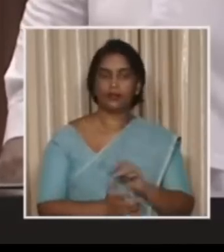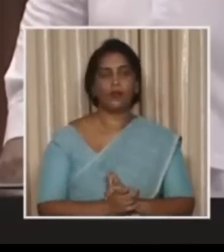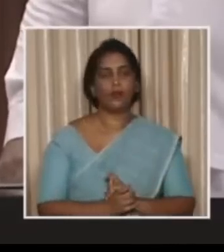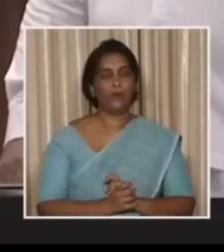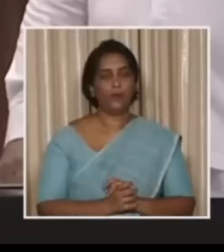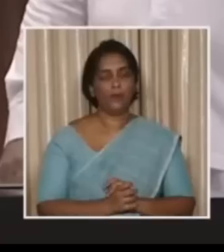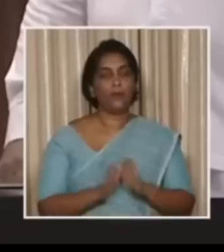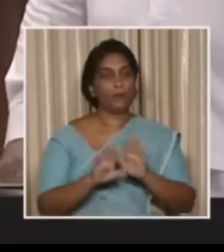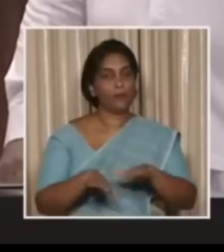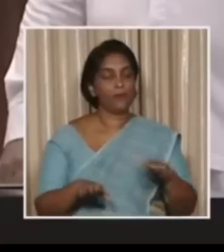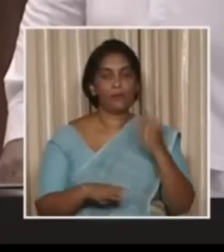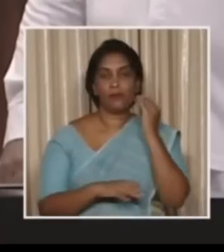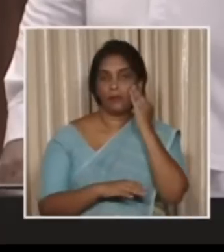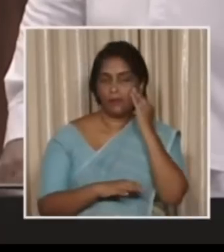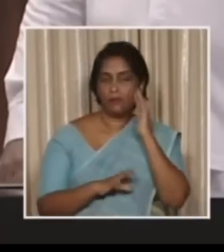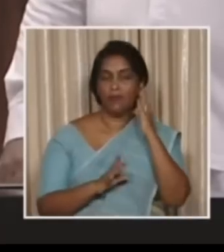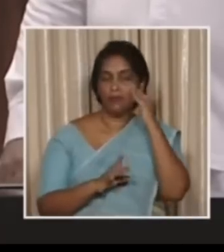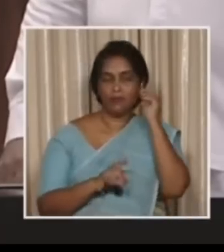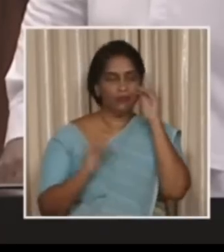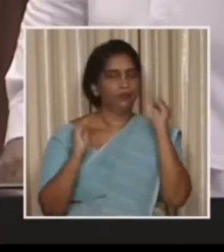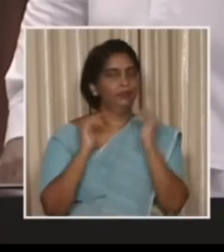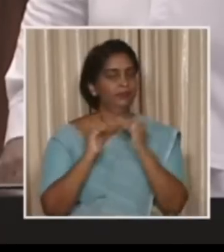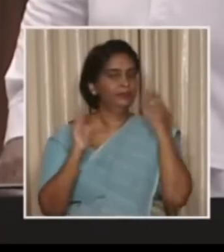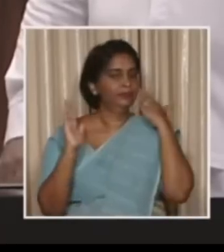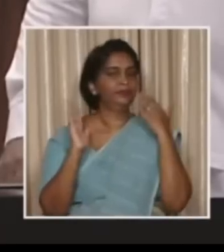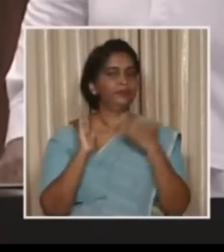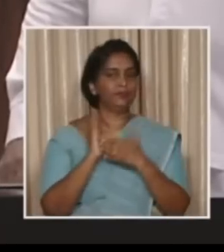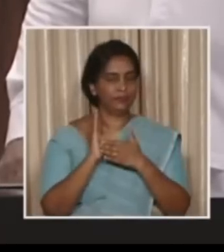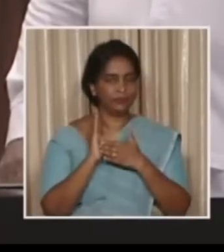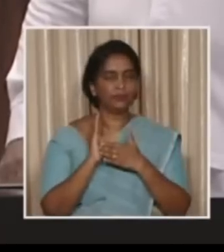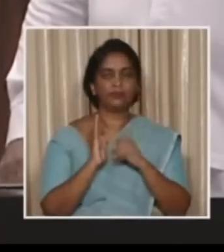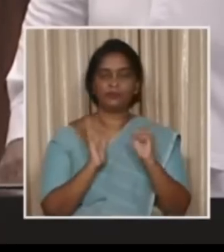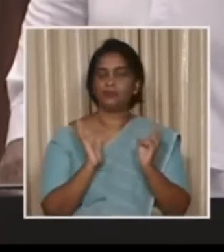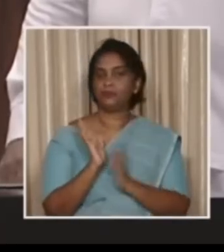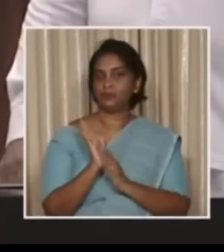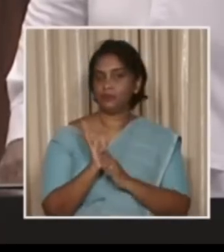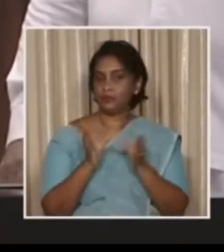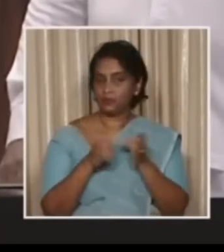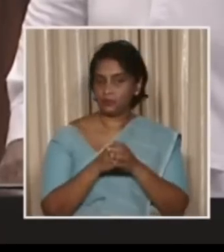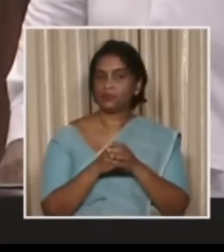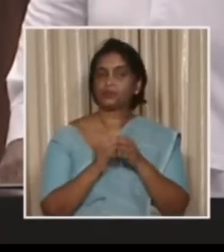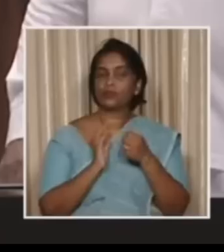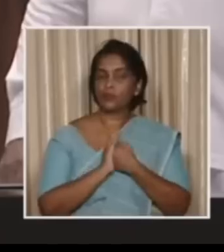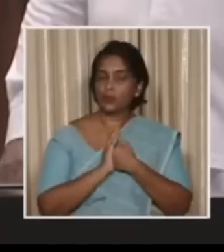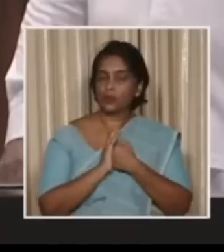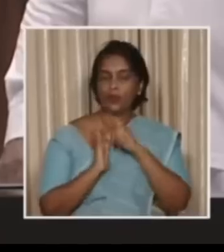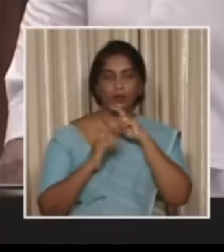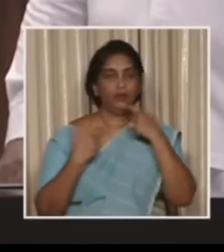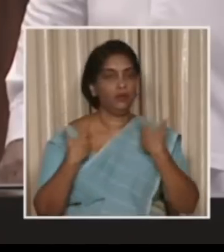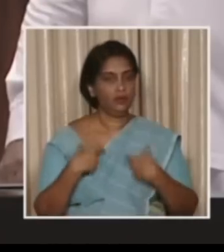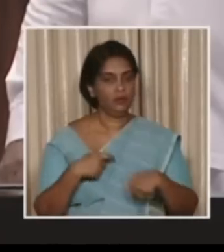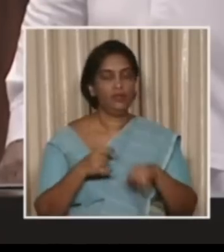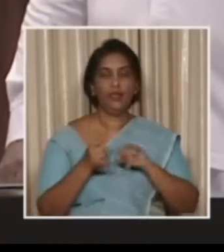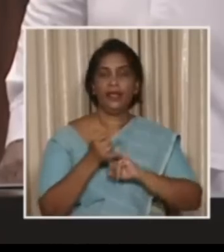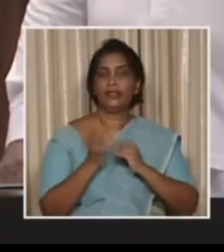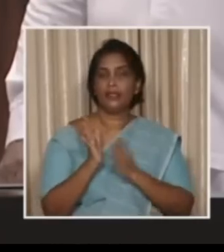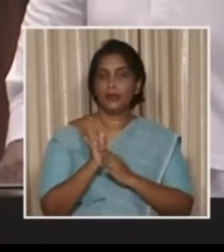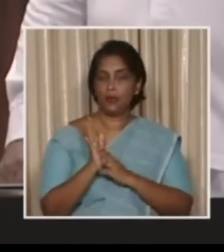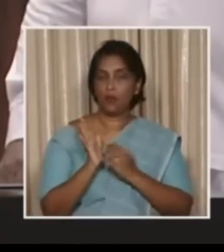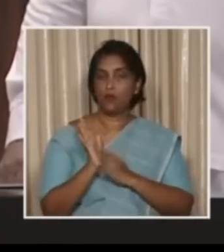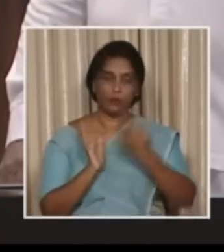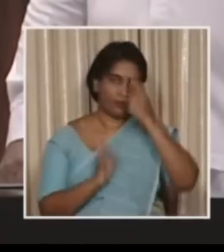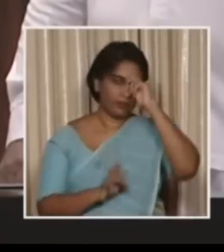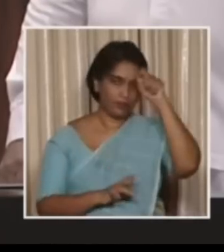வழங்கியுள்ளதாக சபாநாயகர் மஹிந்த ஜாபா அபேவர்த்தன நாடாளுமன்றத்தில் இன்று அறிவித்துள்ளார். இன்றைய நாடாளுமன்ற அமர்வு ஆரம்பத்தின்